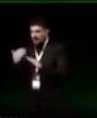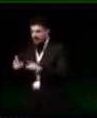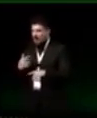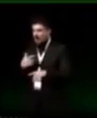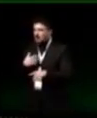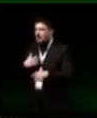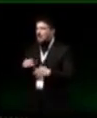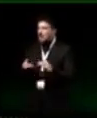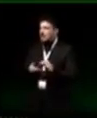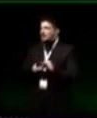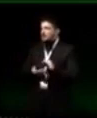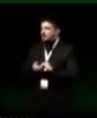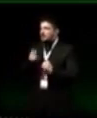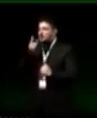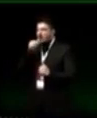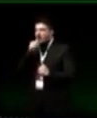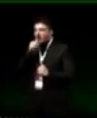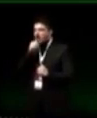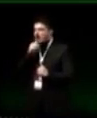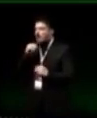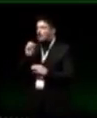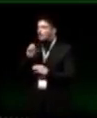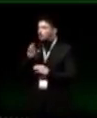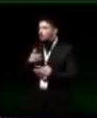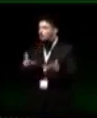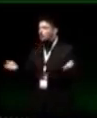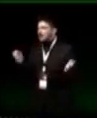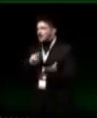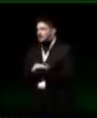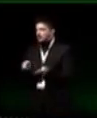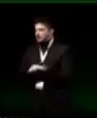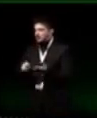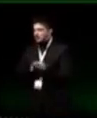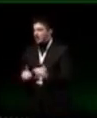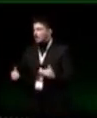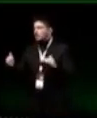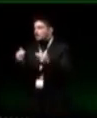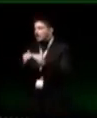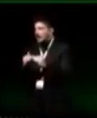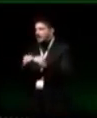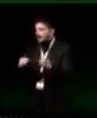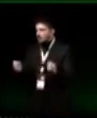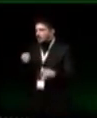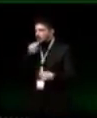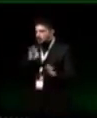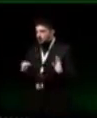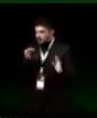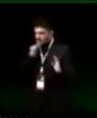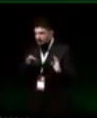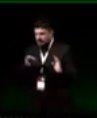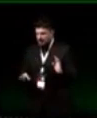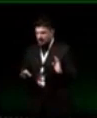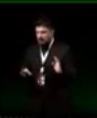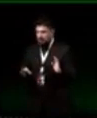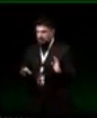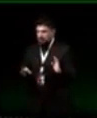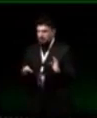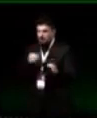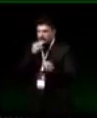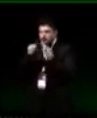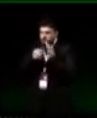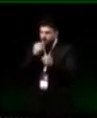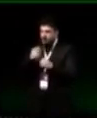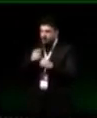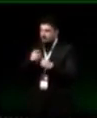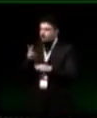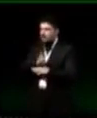era il sociale, la pubblica istruzione e le pari opportunità. Significa dire, lo disse Veltroni a Lingotto, lo